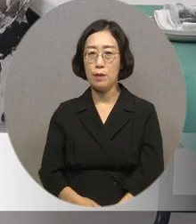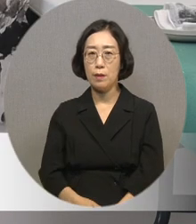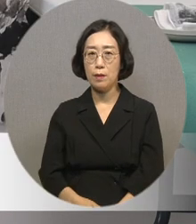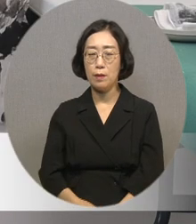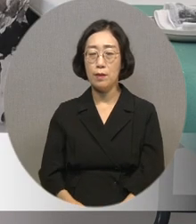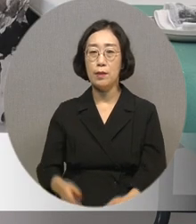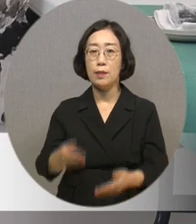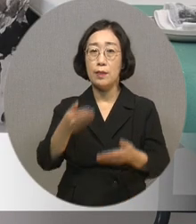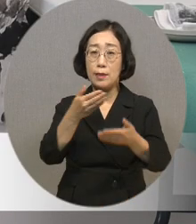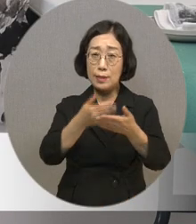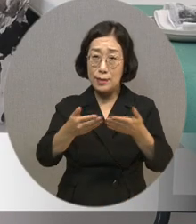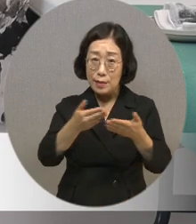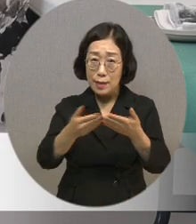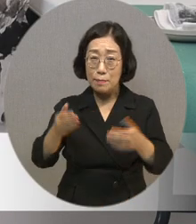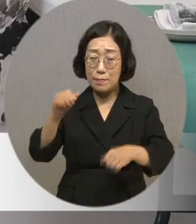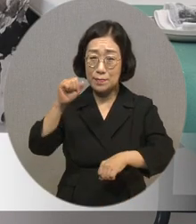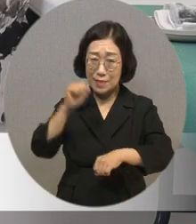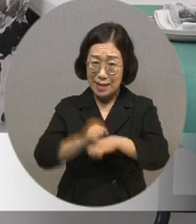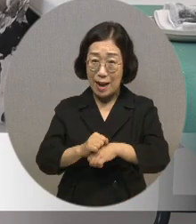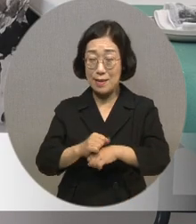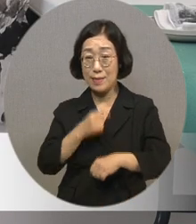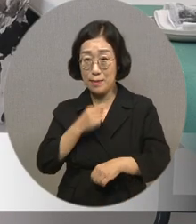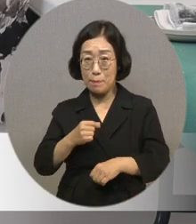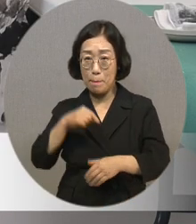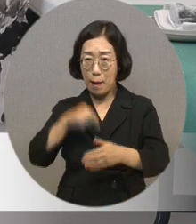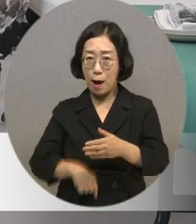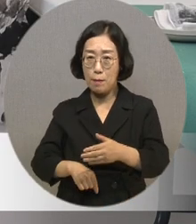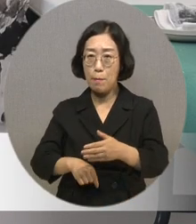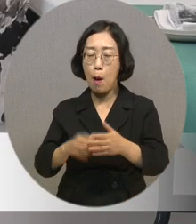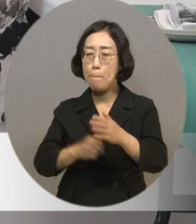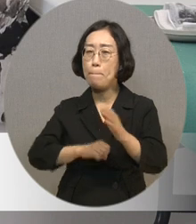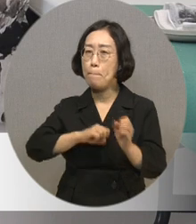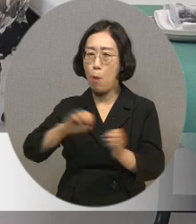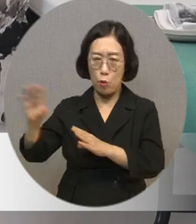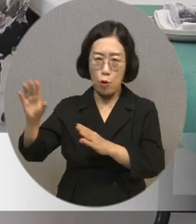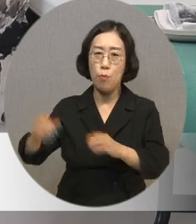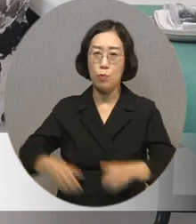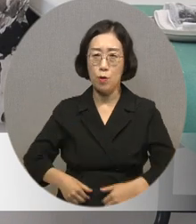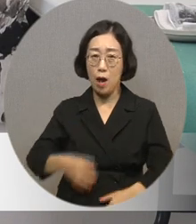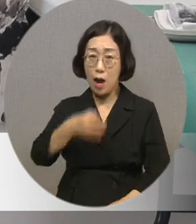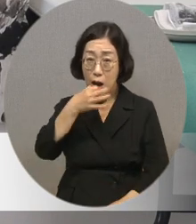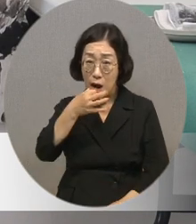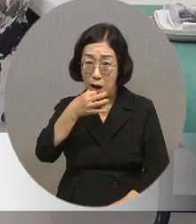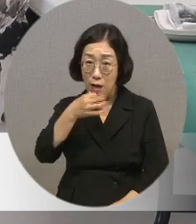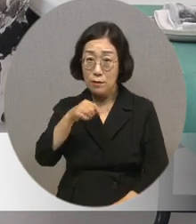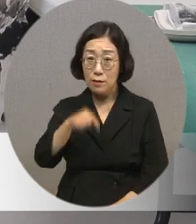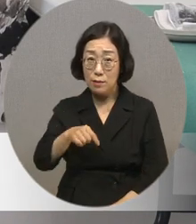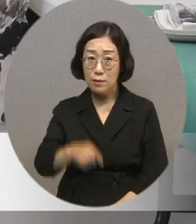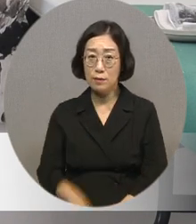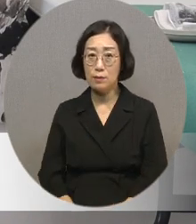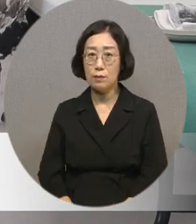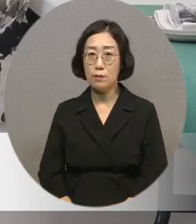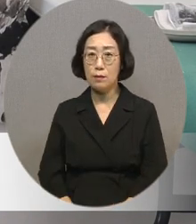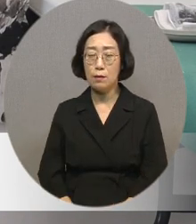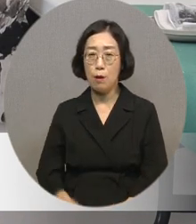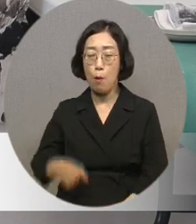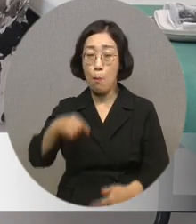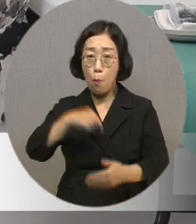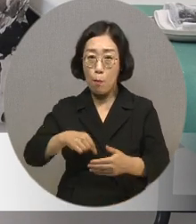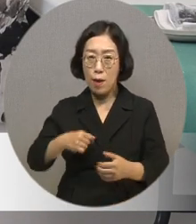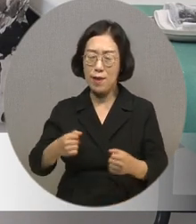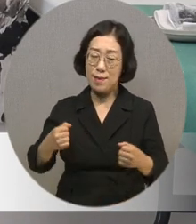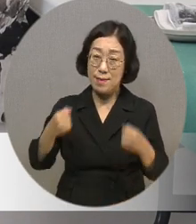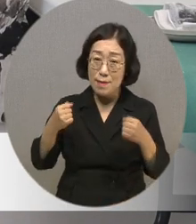그림을 잘 그리려면 마음을 비워야 돼요. 욕심이 돼서 잘 그렸다, 그려야겠다 하고 오면 몸에 힘이